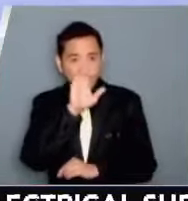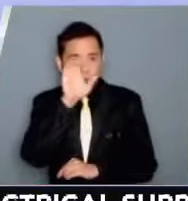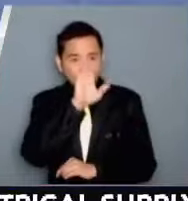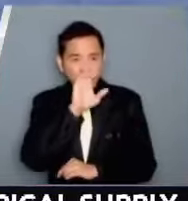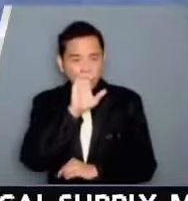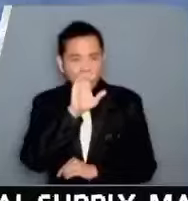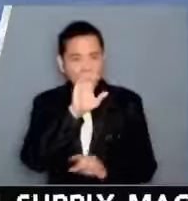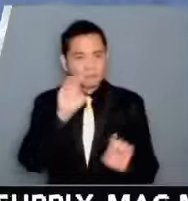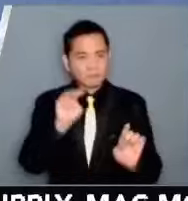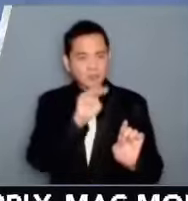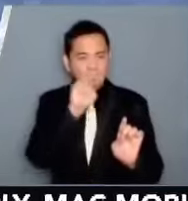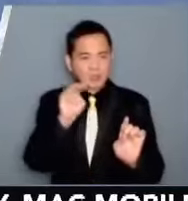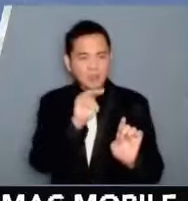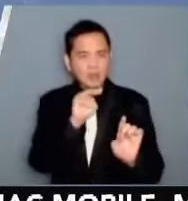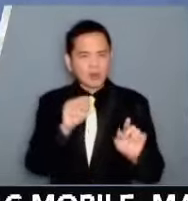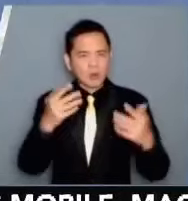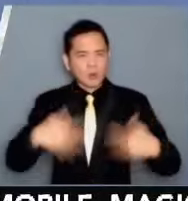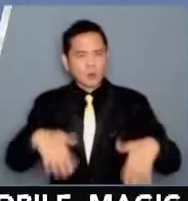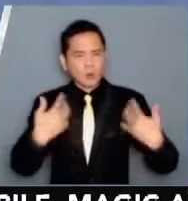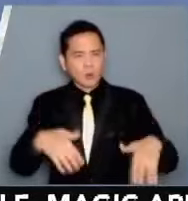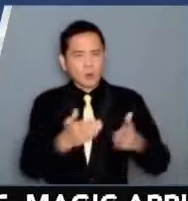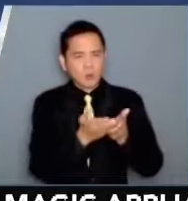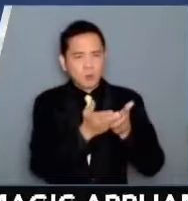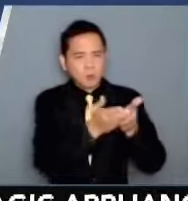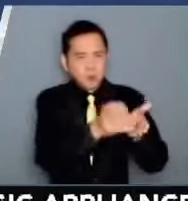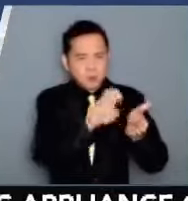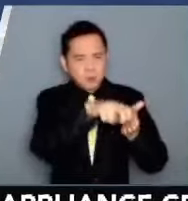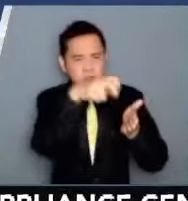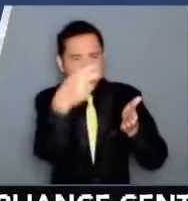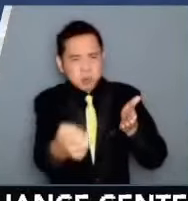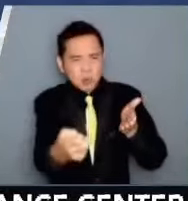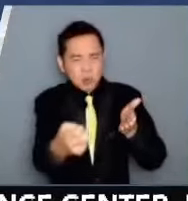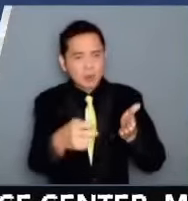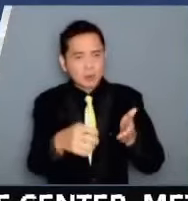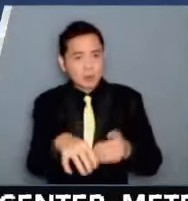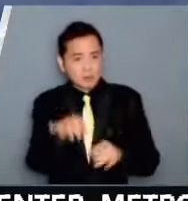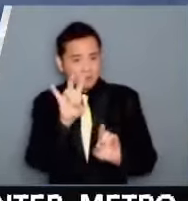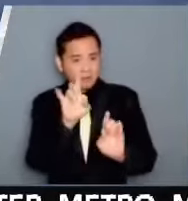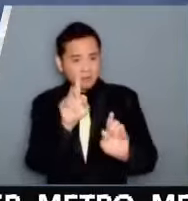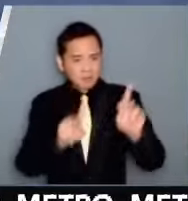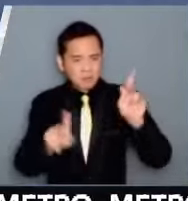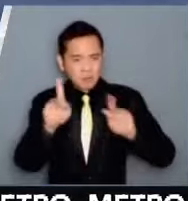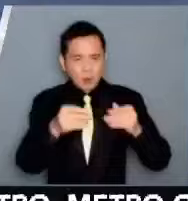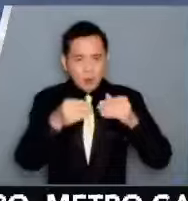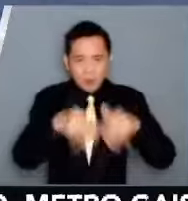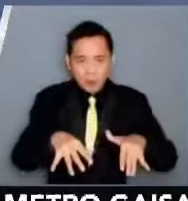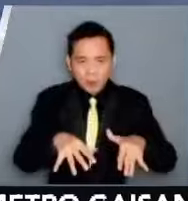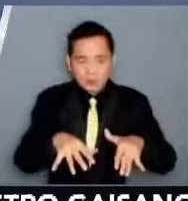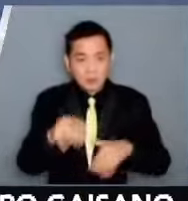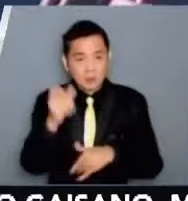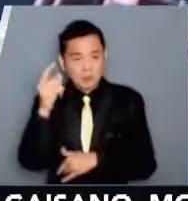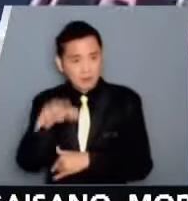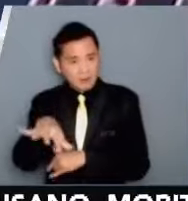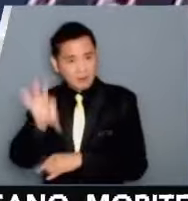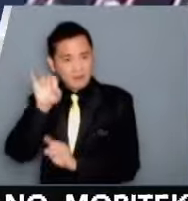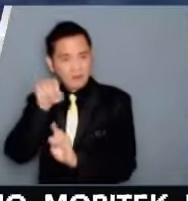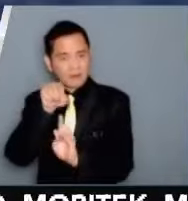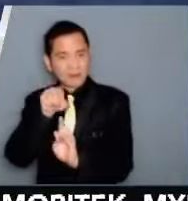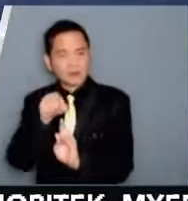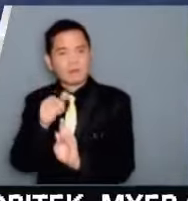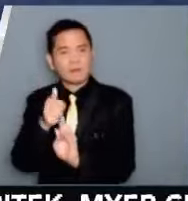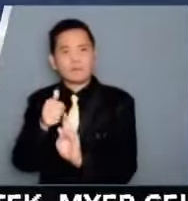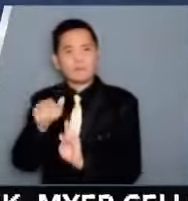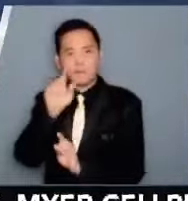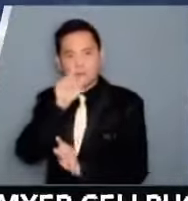ng bayan ng Borbon, nakita ang bangkay ng lalaking 15 taong gulang, pampito sa mga nasawi. Kabilang din sa